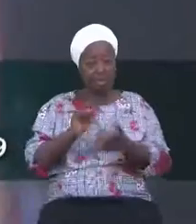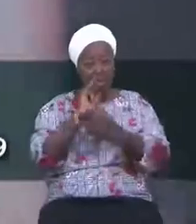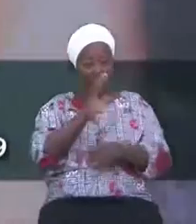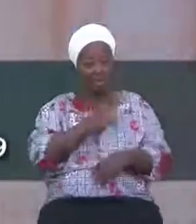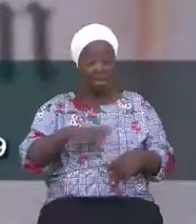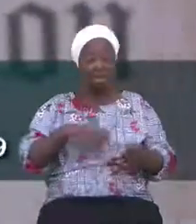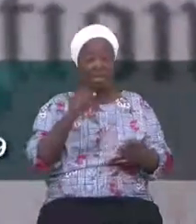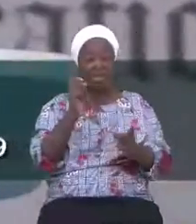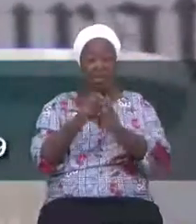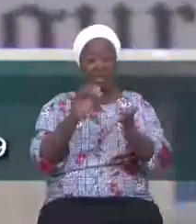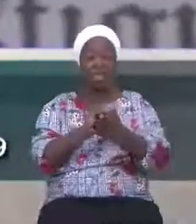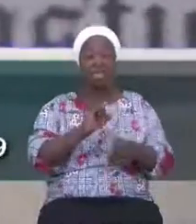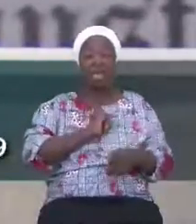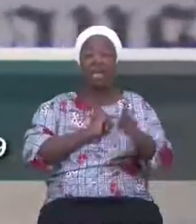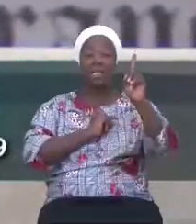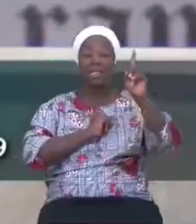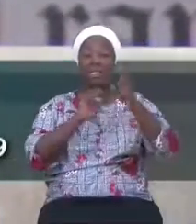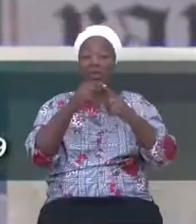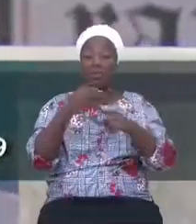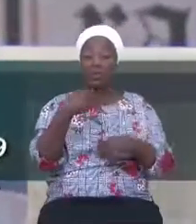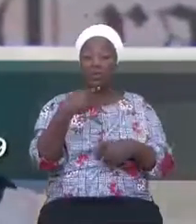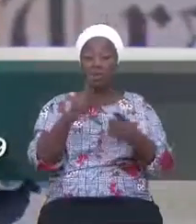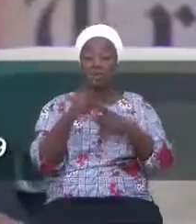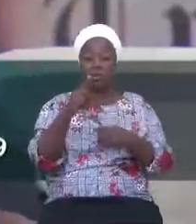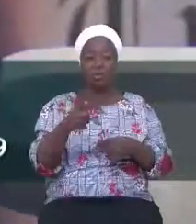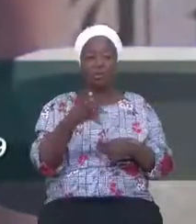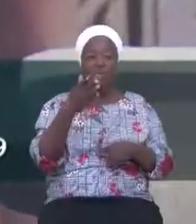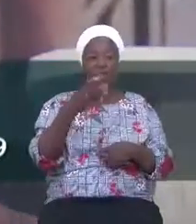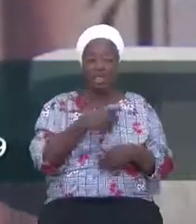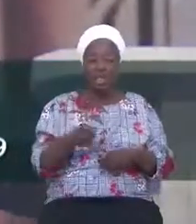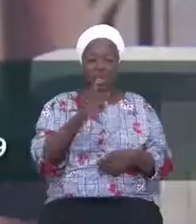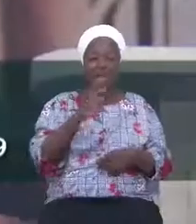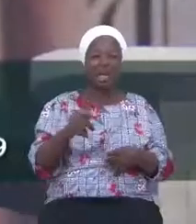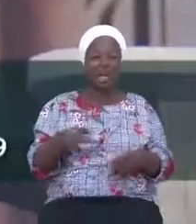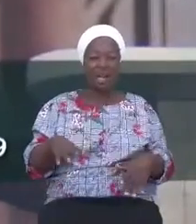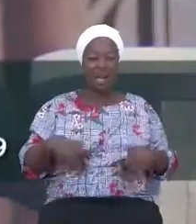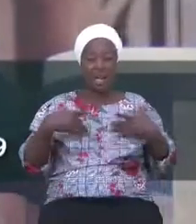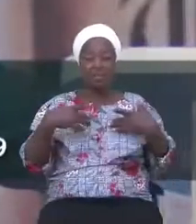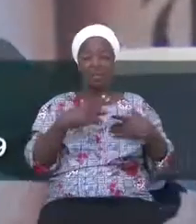paroles que je vous ai dites sont esprit et vie.